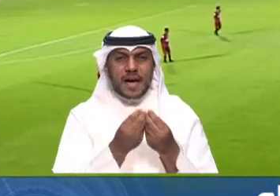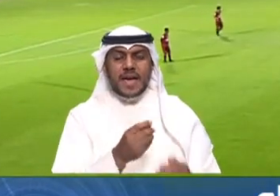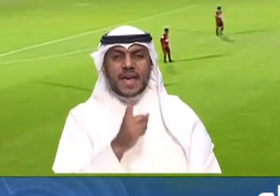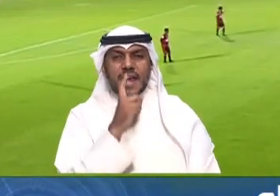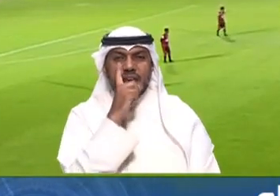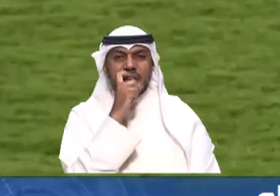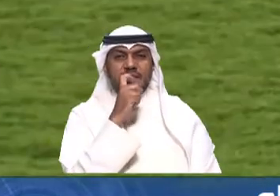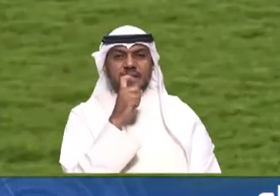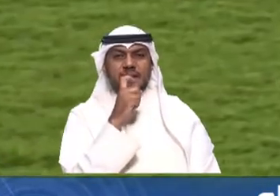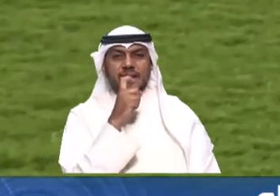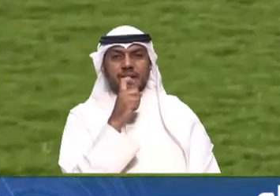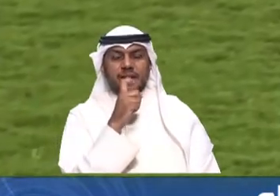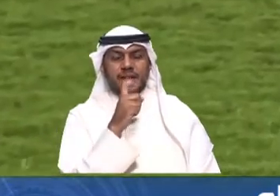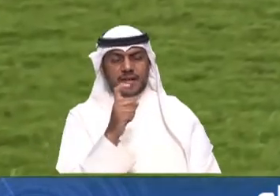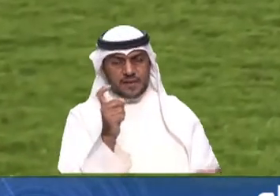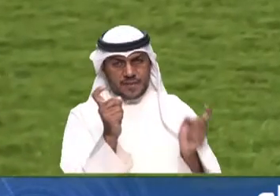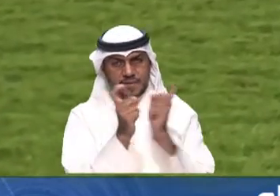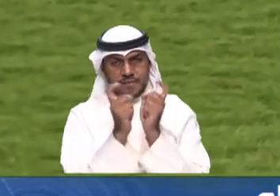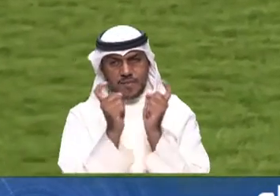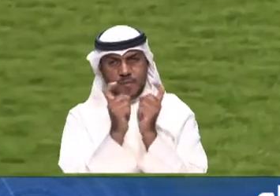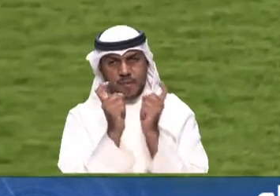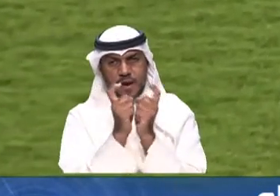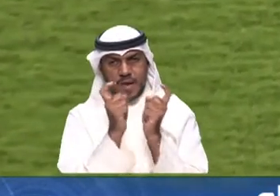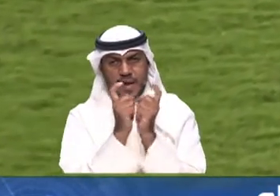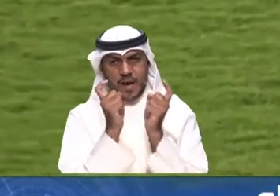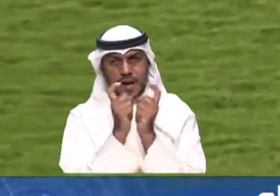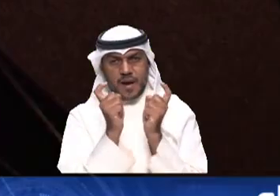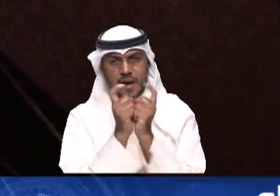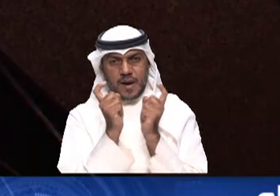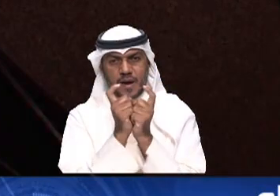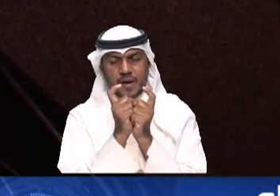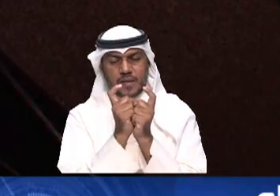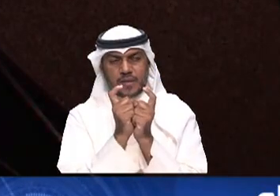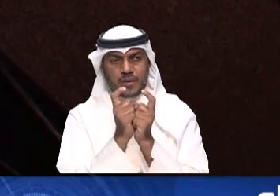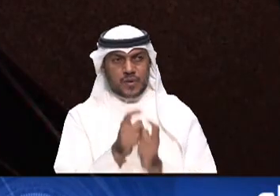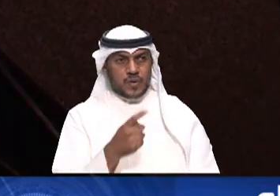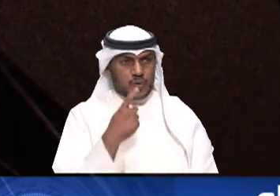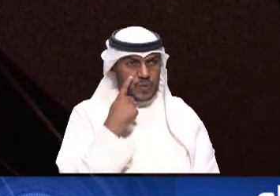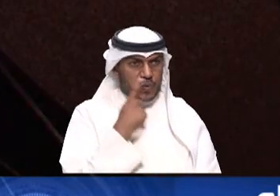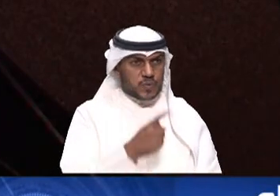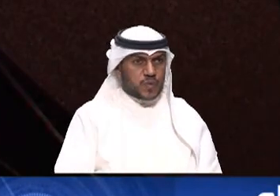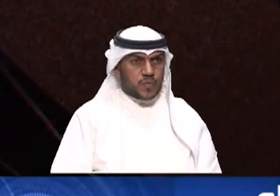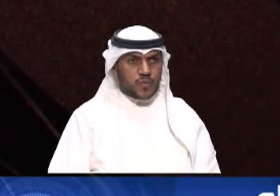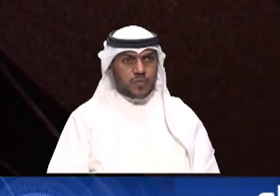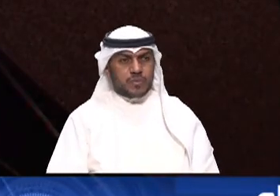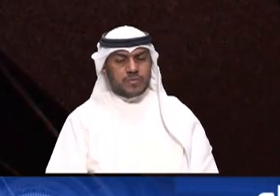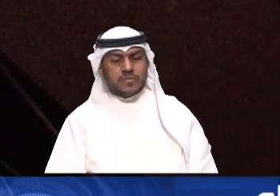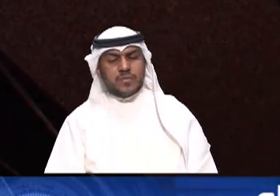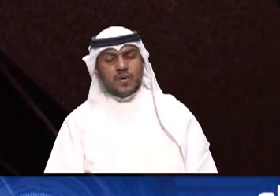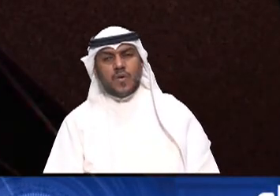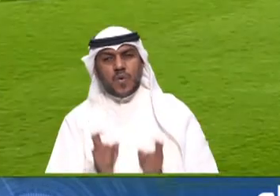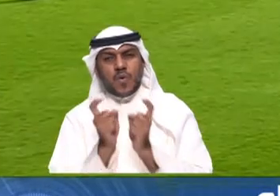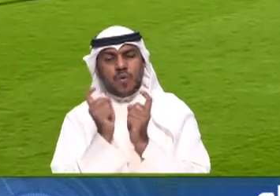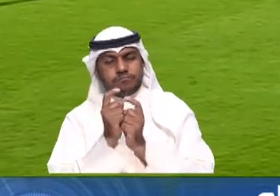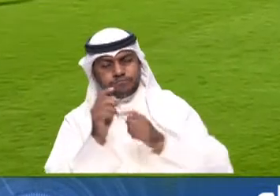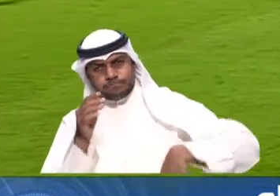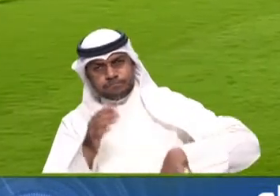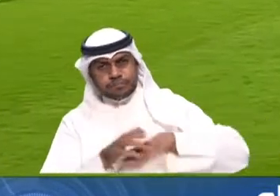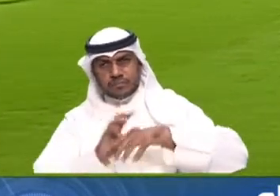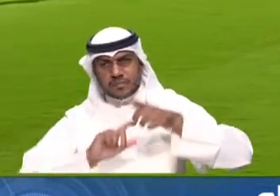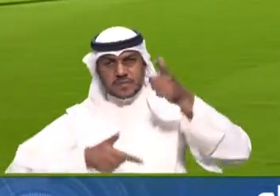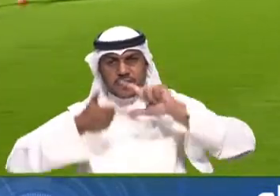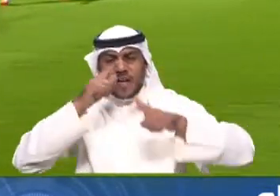على استاد علي صباح السالم بنادي النصر، واستطاع بطل النسخة الماضية العميد الكويتاوي من